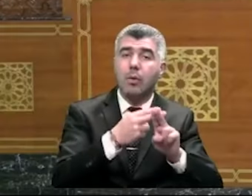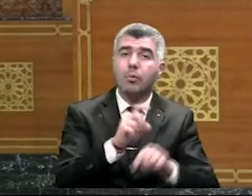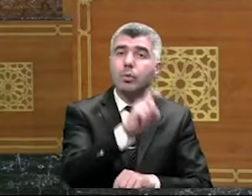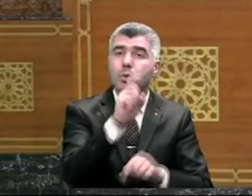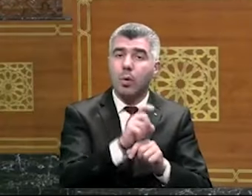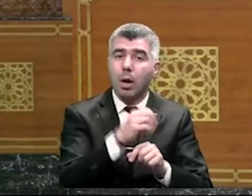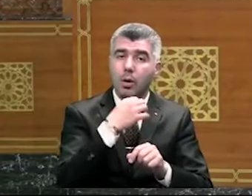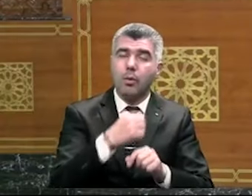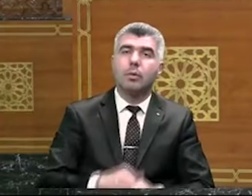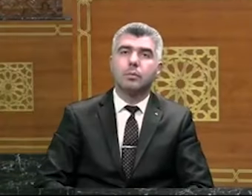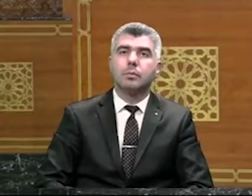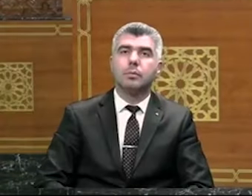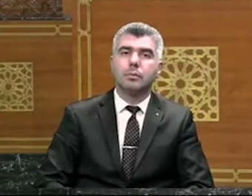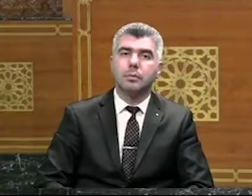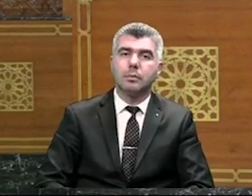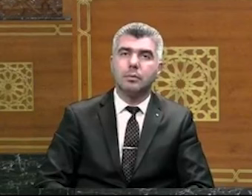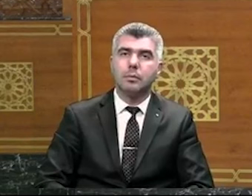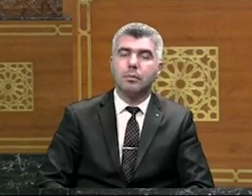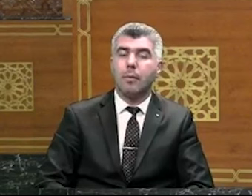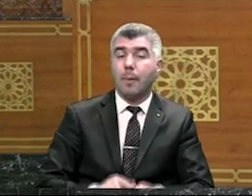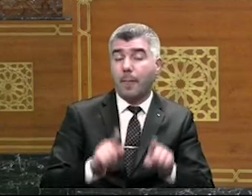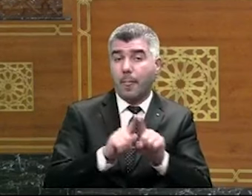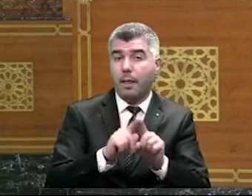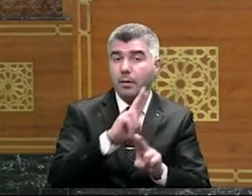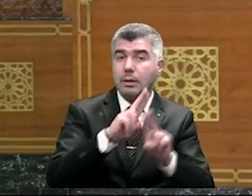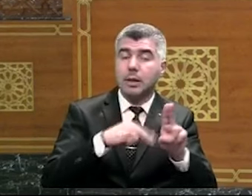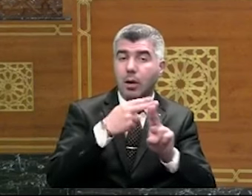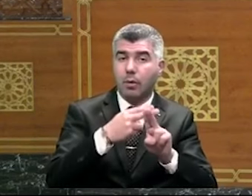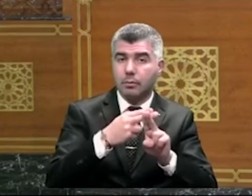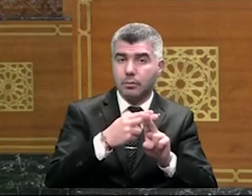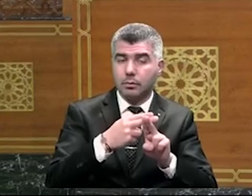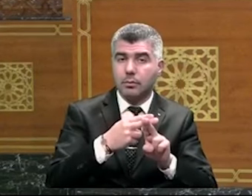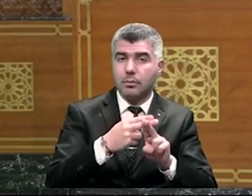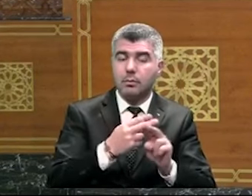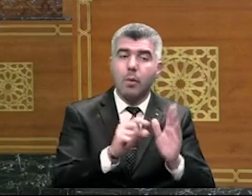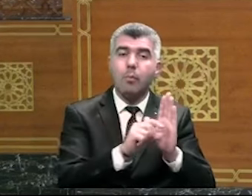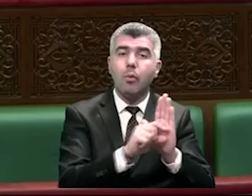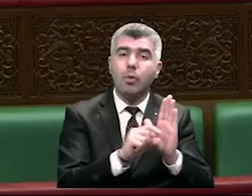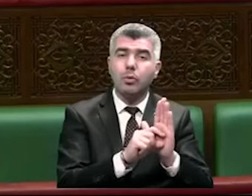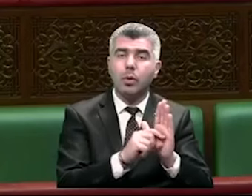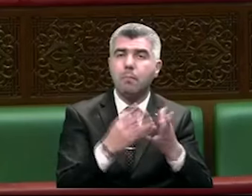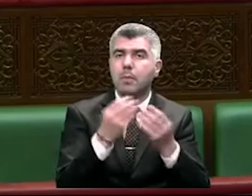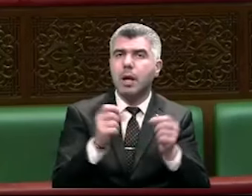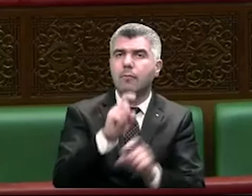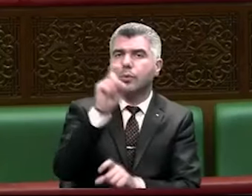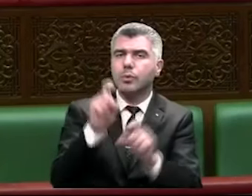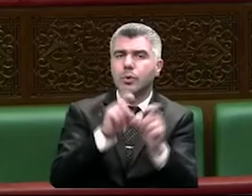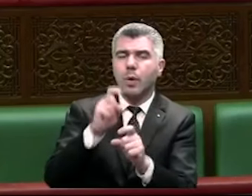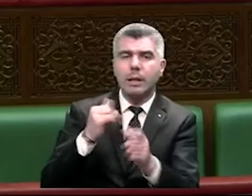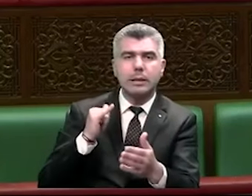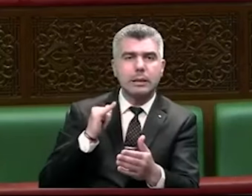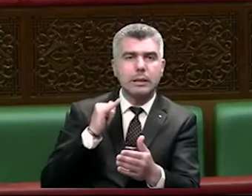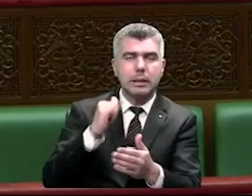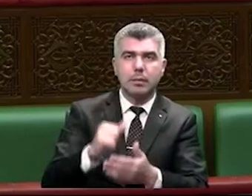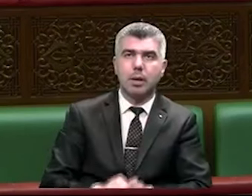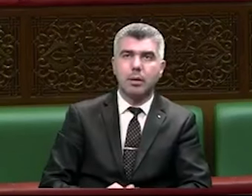نطرح السيد الوزير وبالتالي هذا الجواب هذا كان كان موضوع ديال عده تساؤلات ل عده مرات